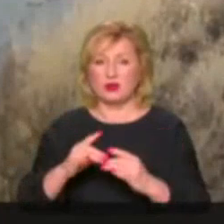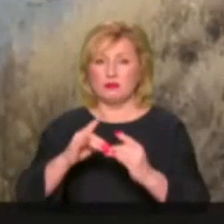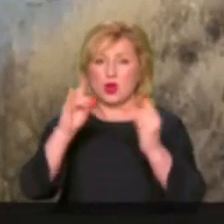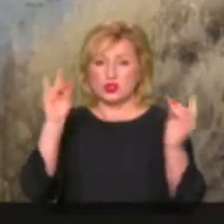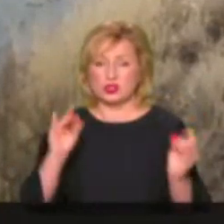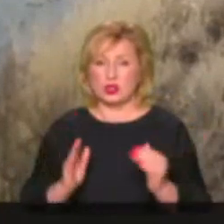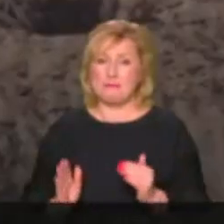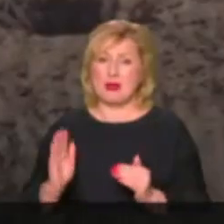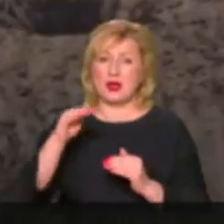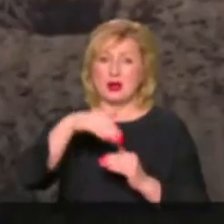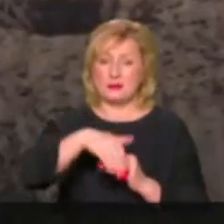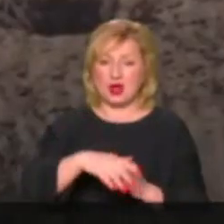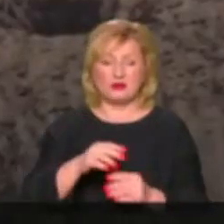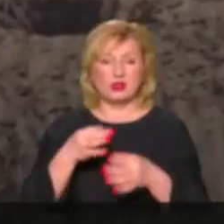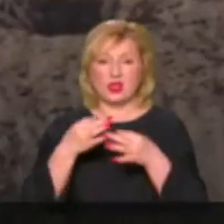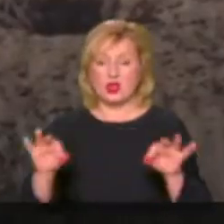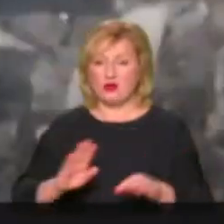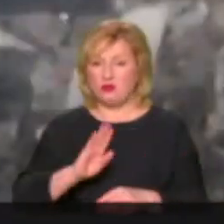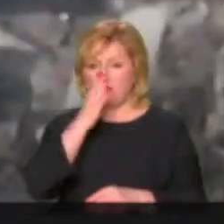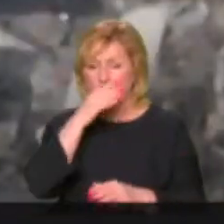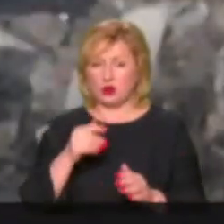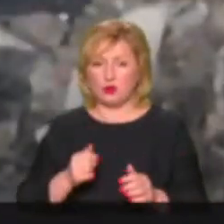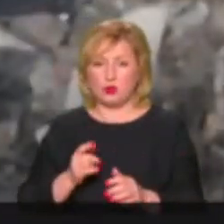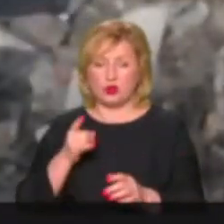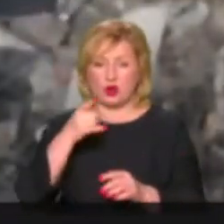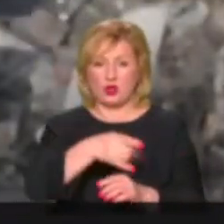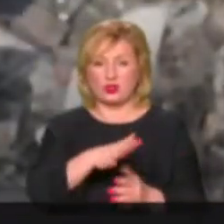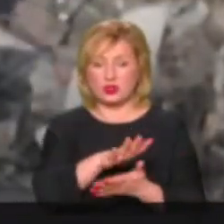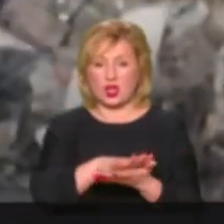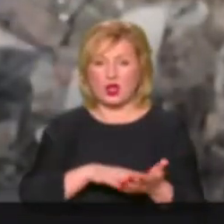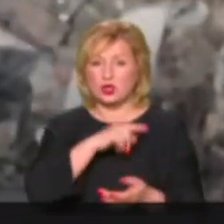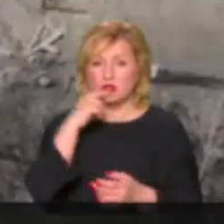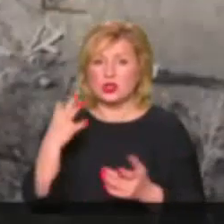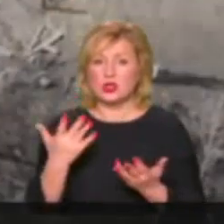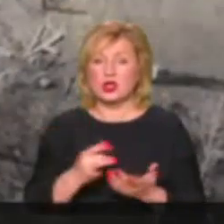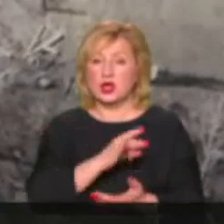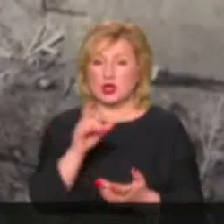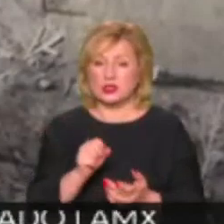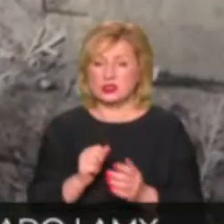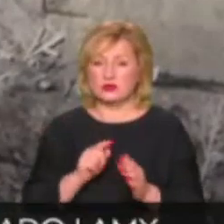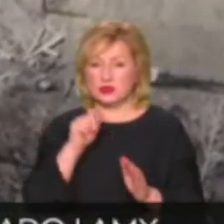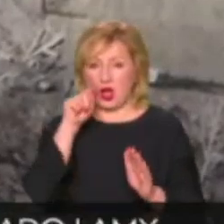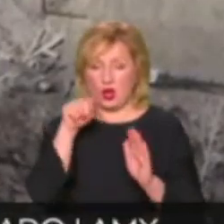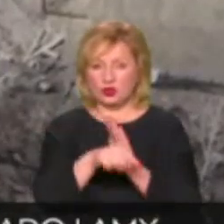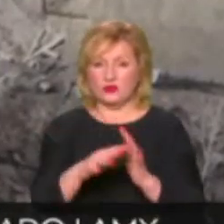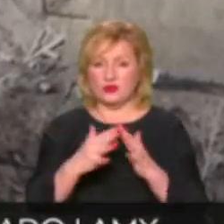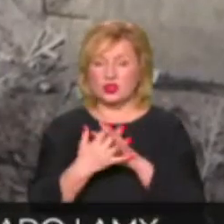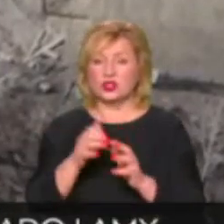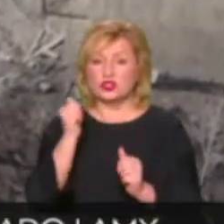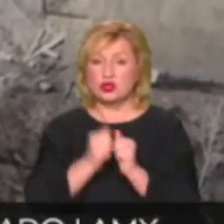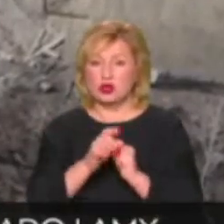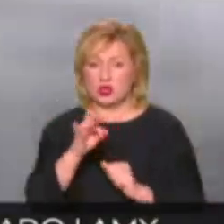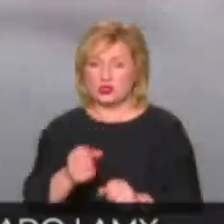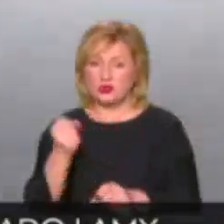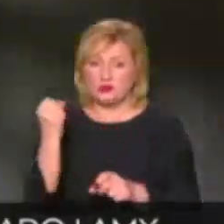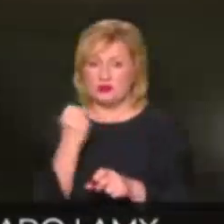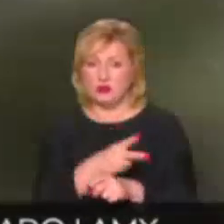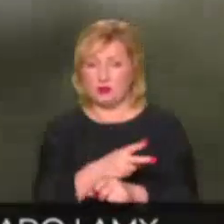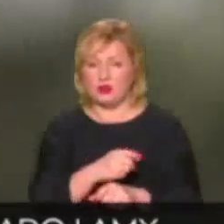райони лісосмугою. Перший район – дачі. Саме там стояв укріппост наших військових